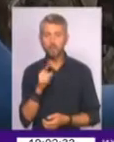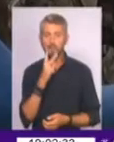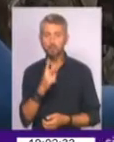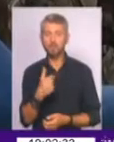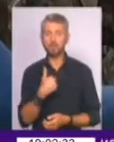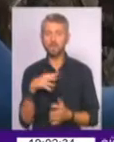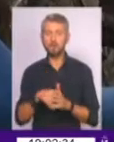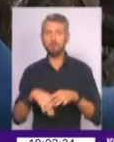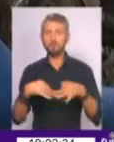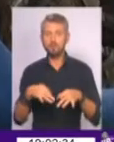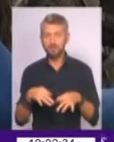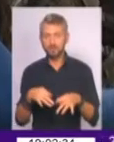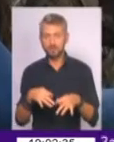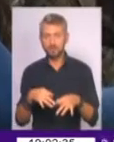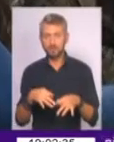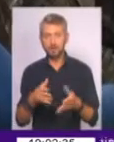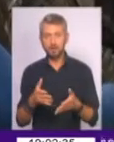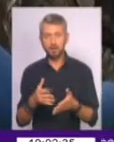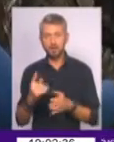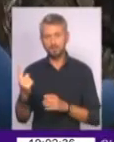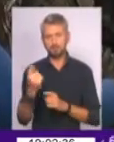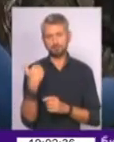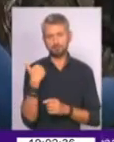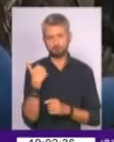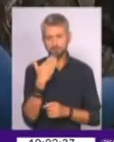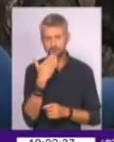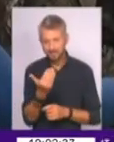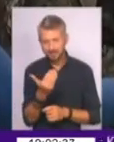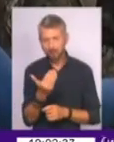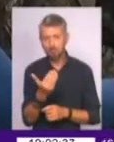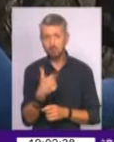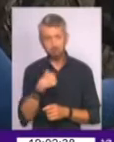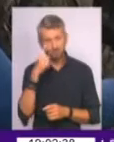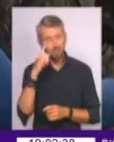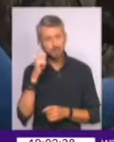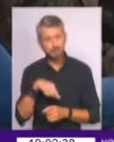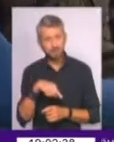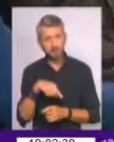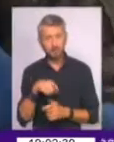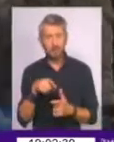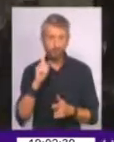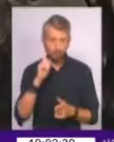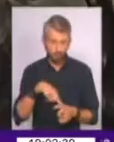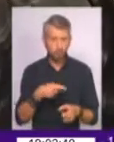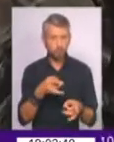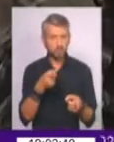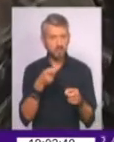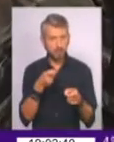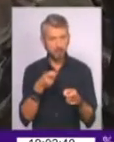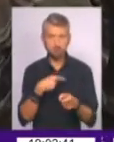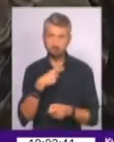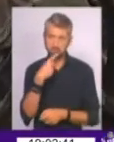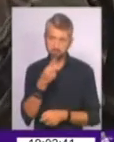машині вистріли і гранатомети, підійшов до мене і запитався, чи знаю я, чи вмію стріляти. Ось я кажу,